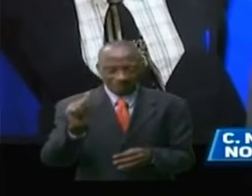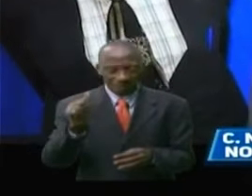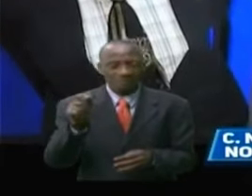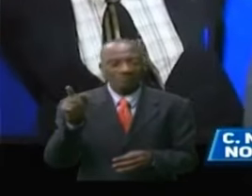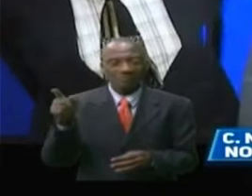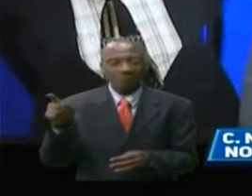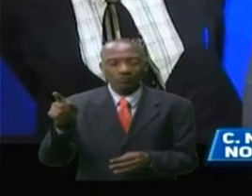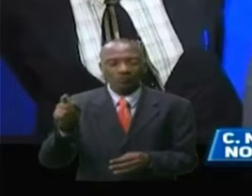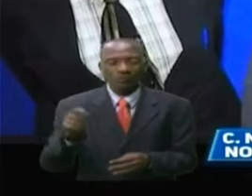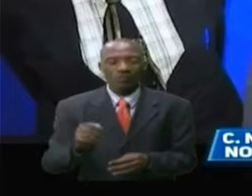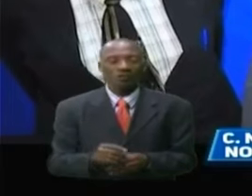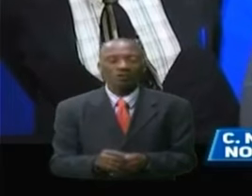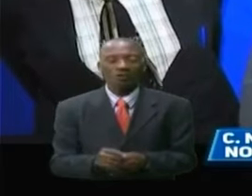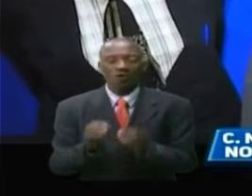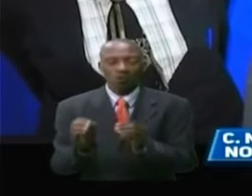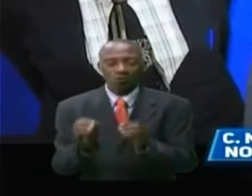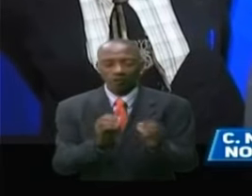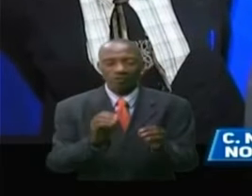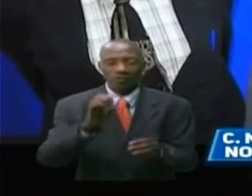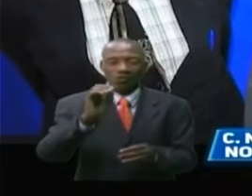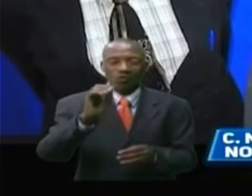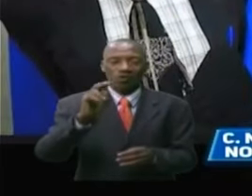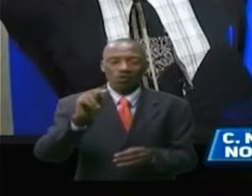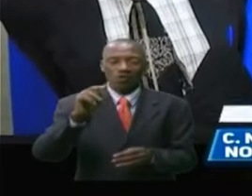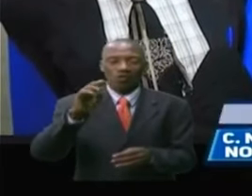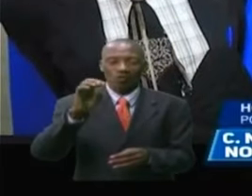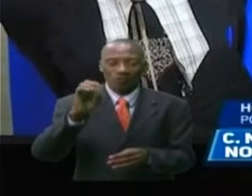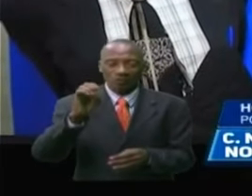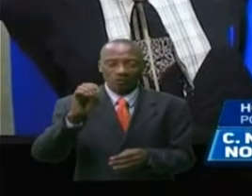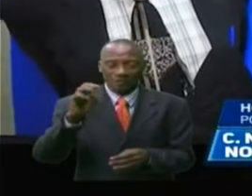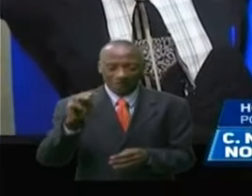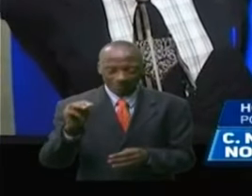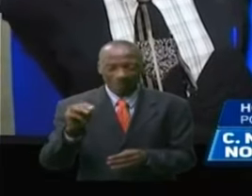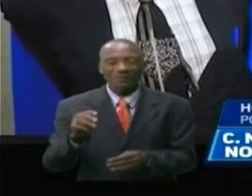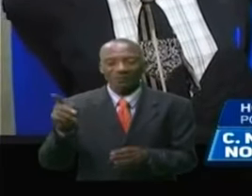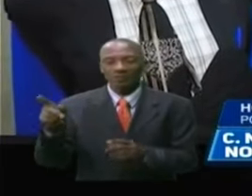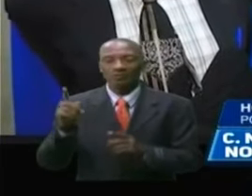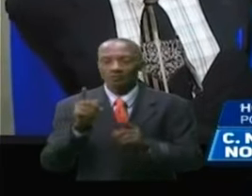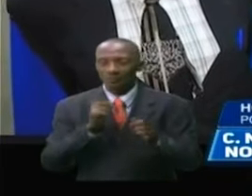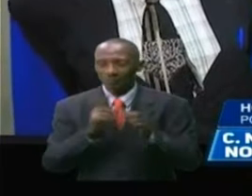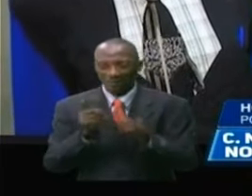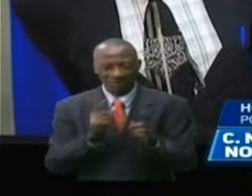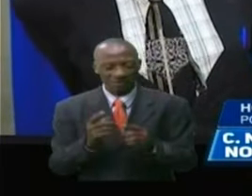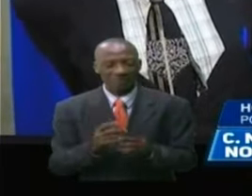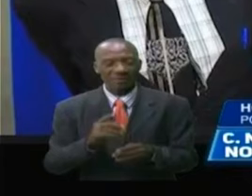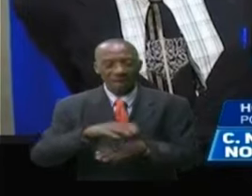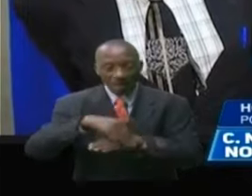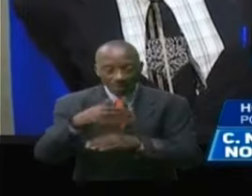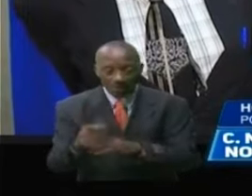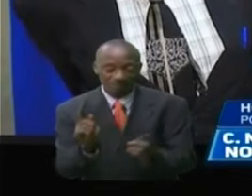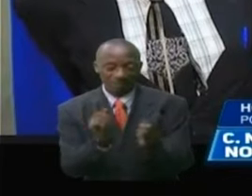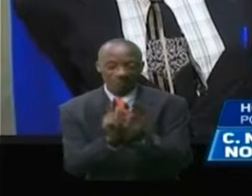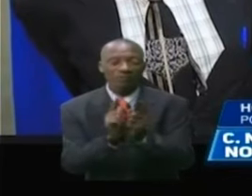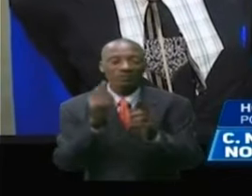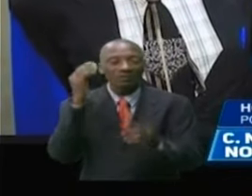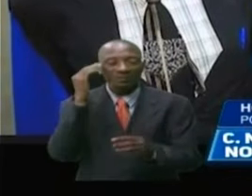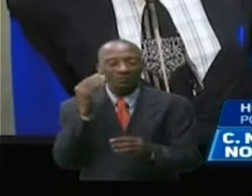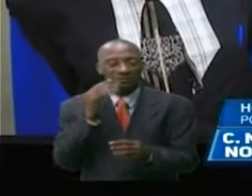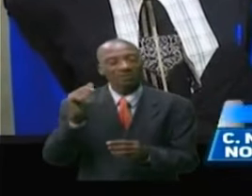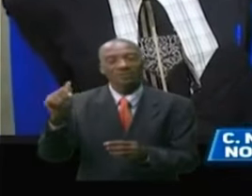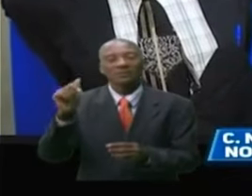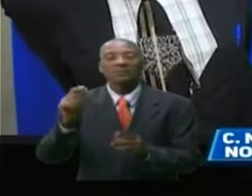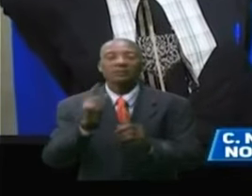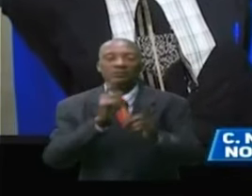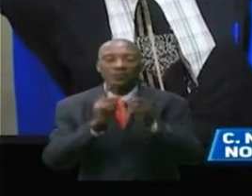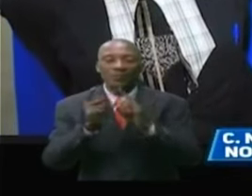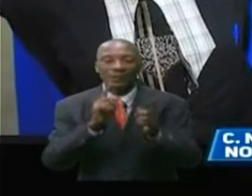parler des camarades de l'organisation sans le premier conseil. Elle va vraiment prendre des mouvements de conseil. Nous devons travailler en